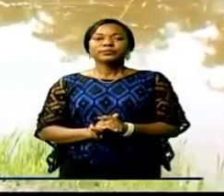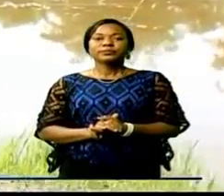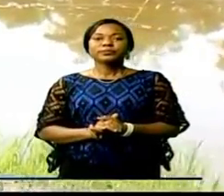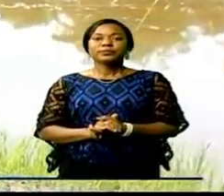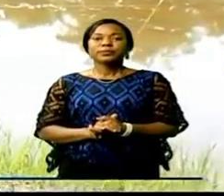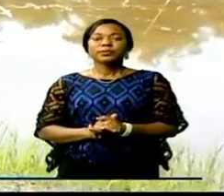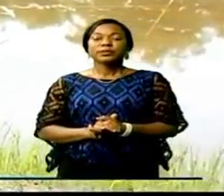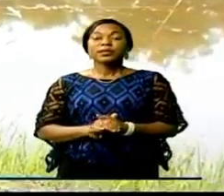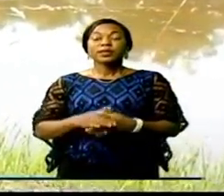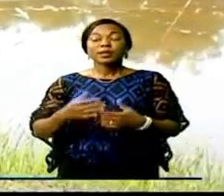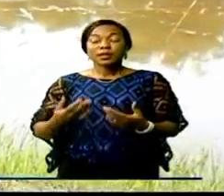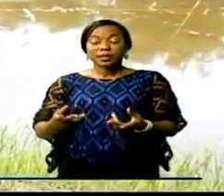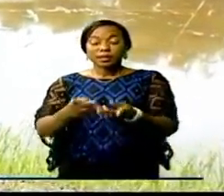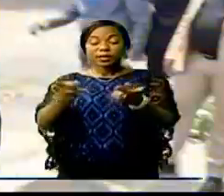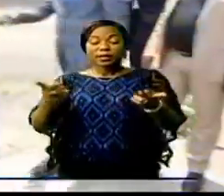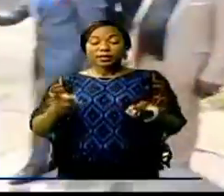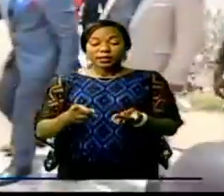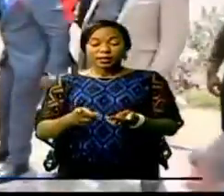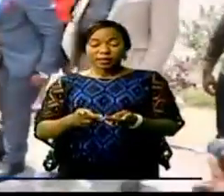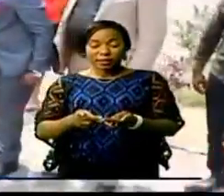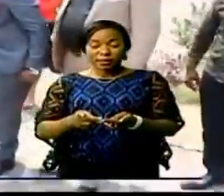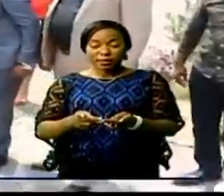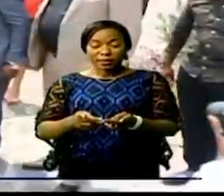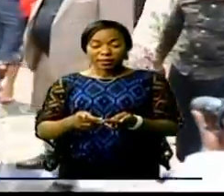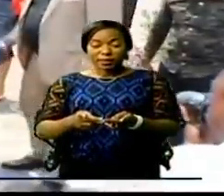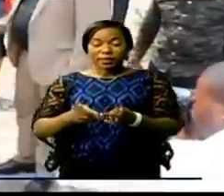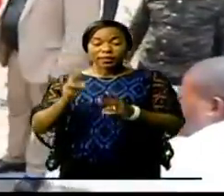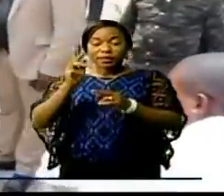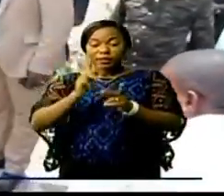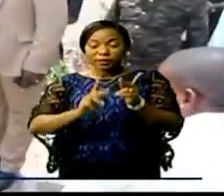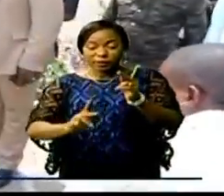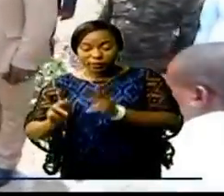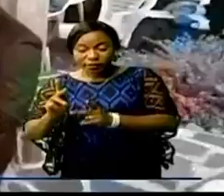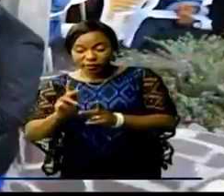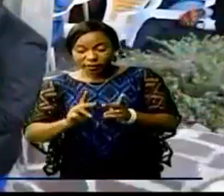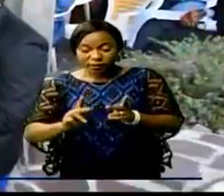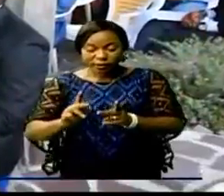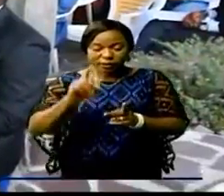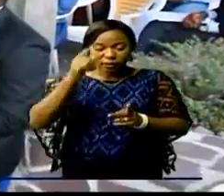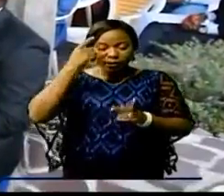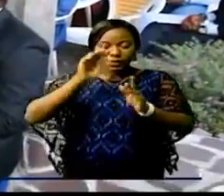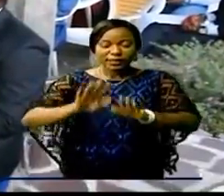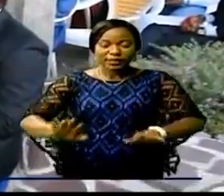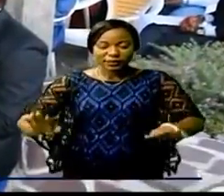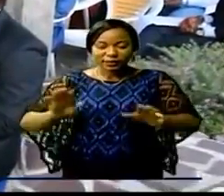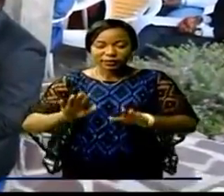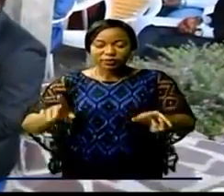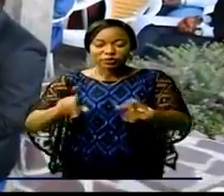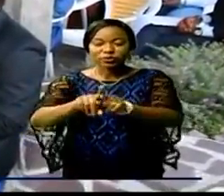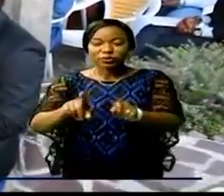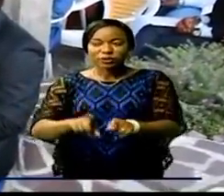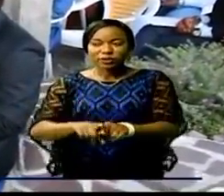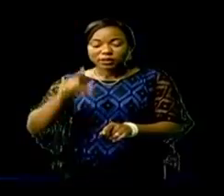Le site touristique de Lancélé a accueilli une activité, mais d'une grande portée.